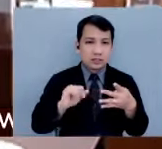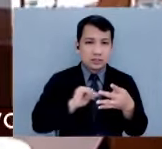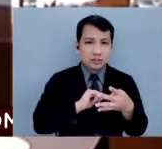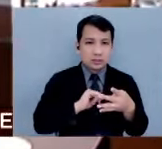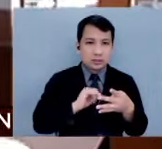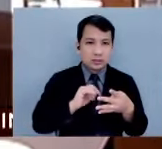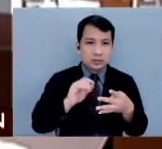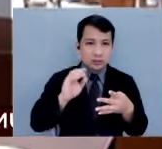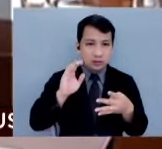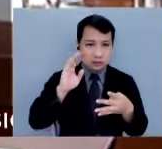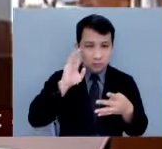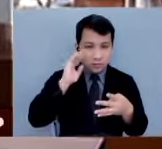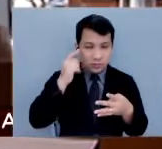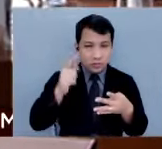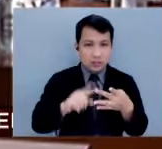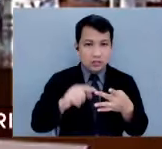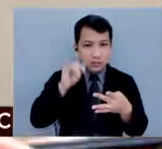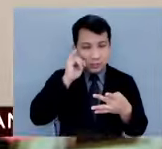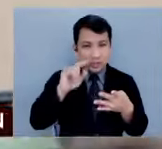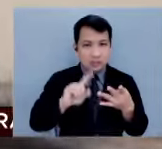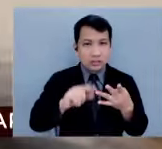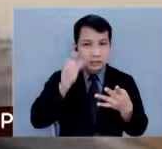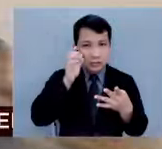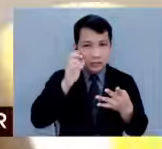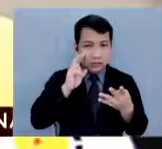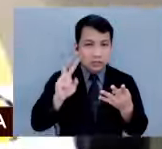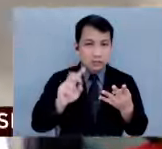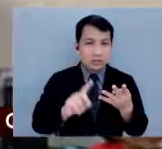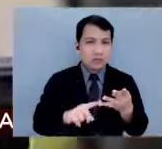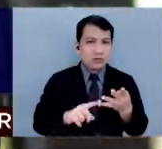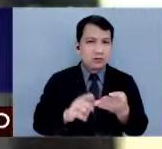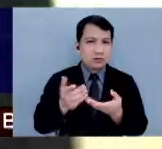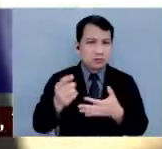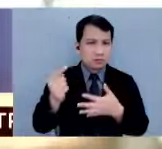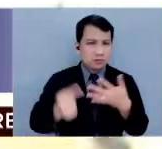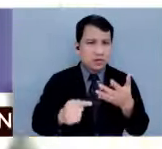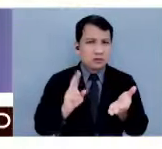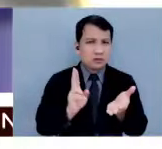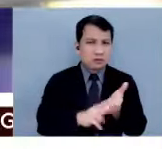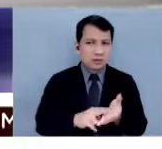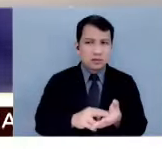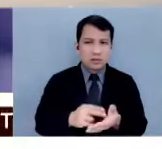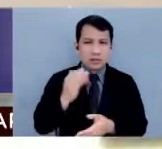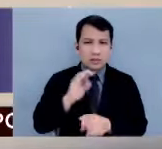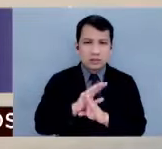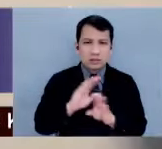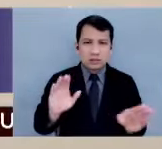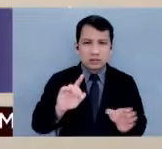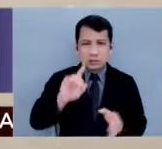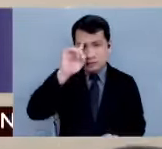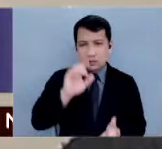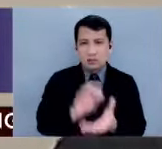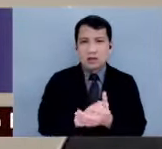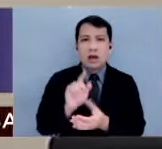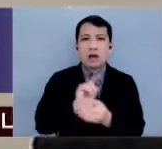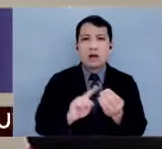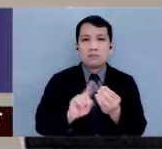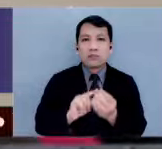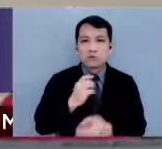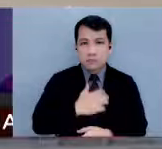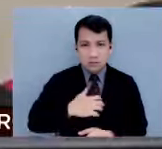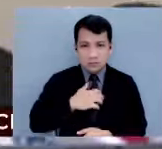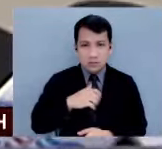Amy Marcos at Cynthia Villar. Ayon kay Villar, pumirma siya dahil hindi raw siya naniniwala sa mga alegasyon kay